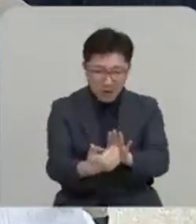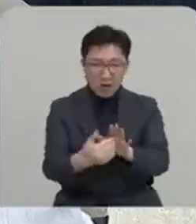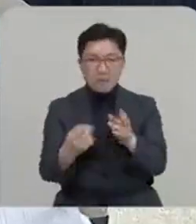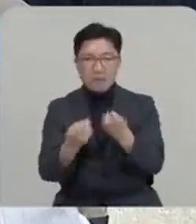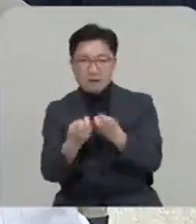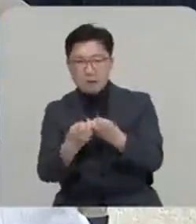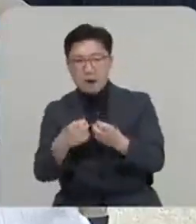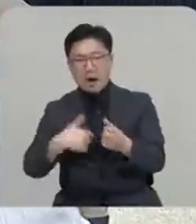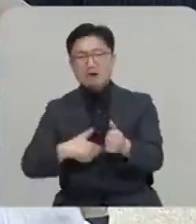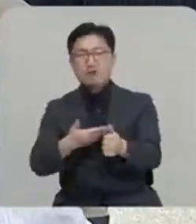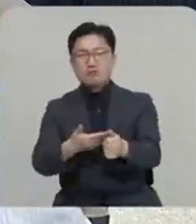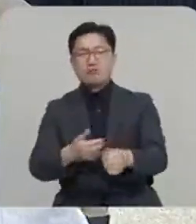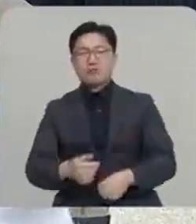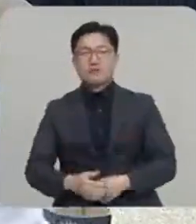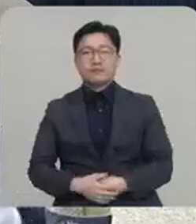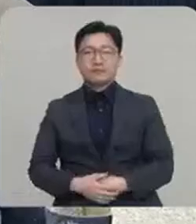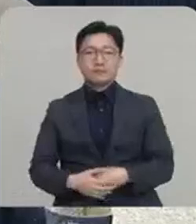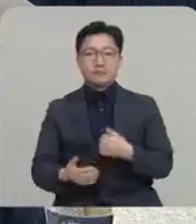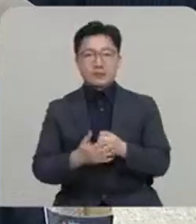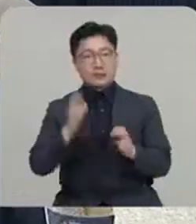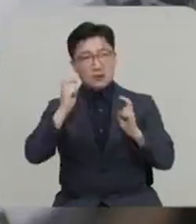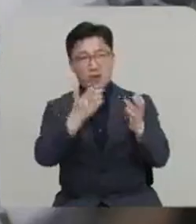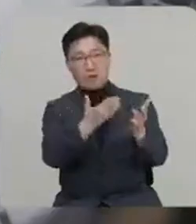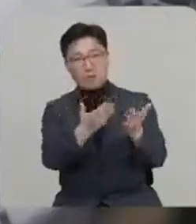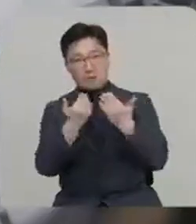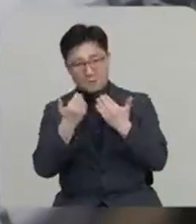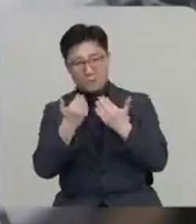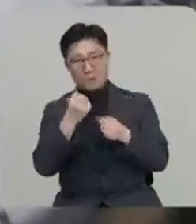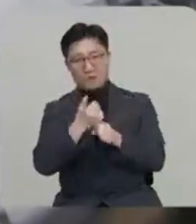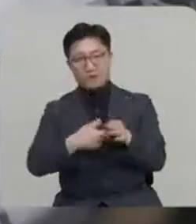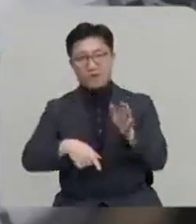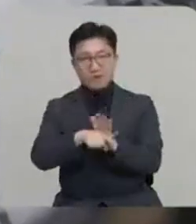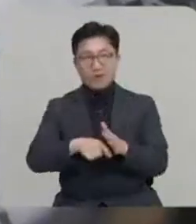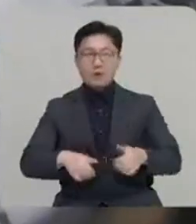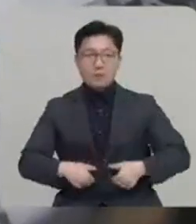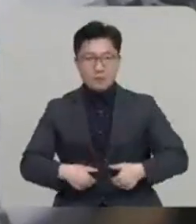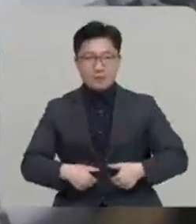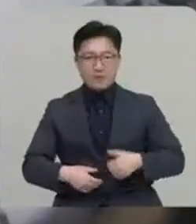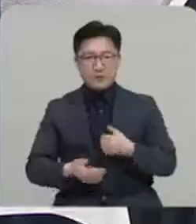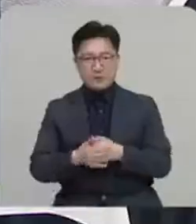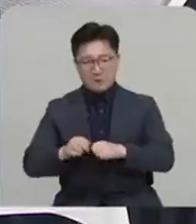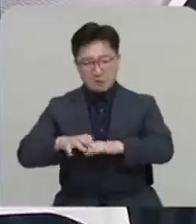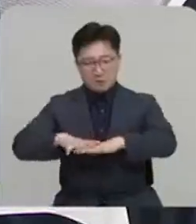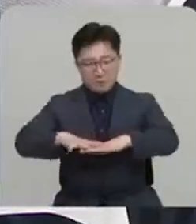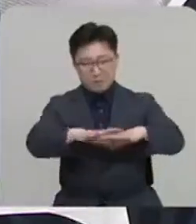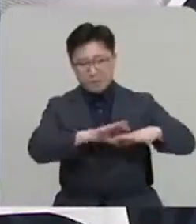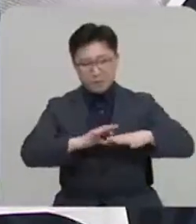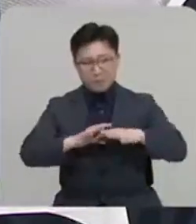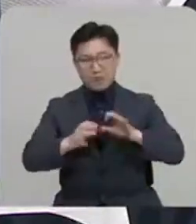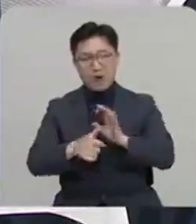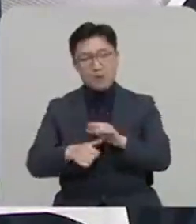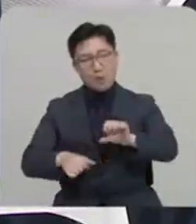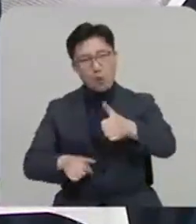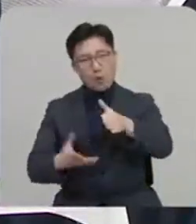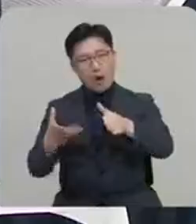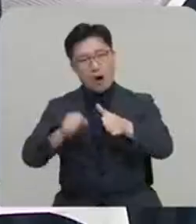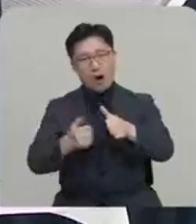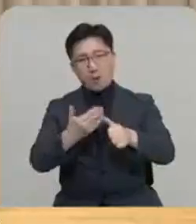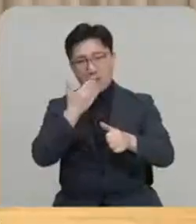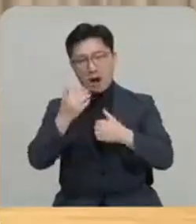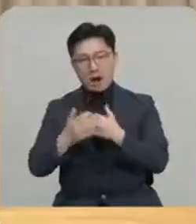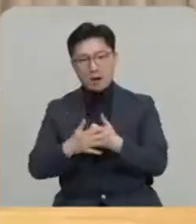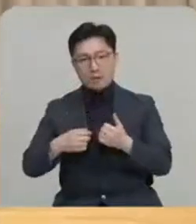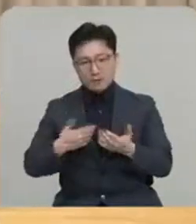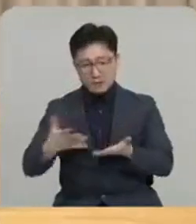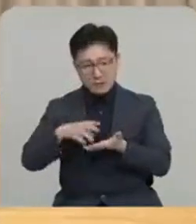하겠습니다. 관련 기업 유치와 주력 산업 연계 등 생태계가 조성되면 경제 유발 효과는 500억 원, 일자리는